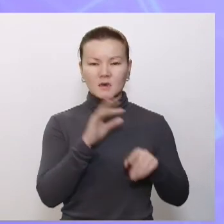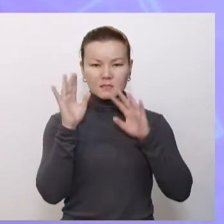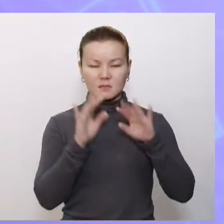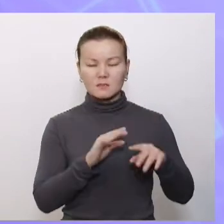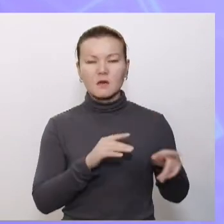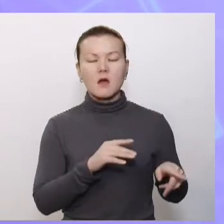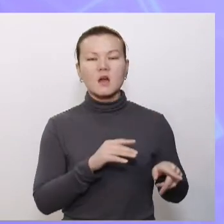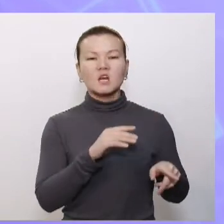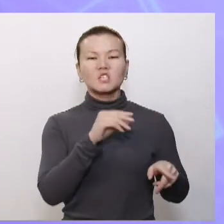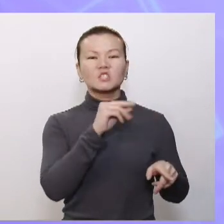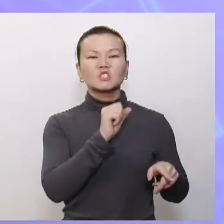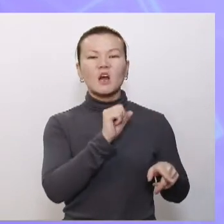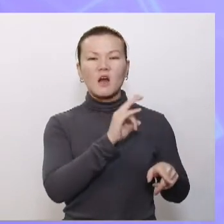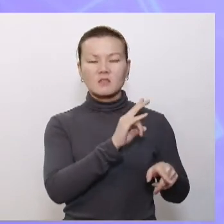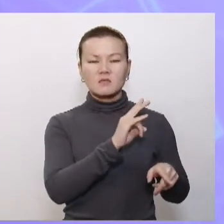жаан,